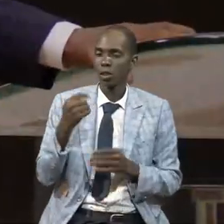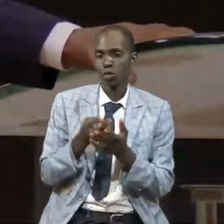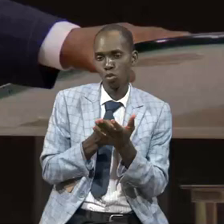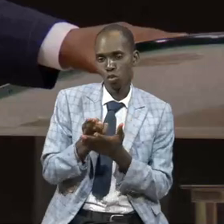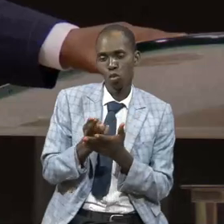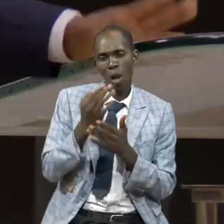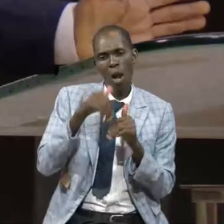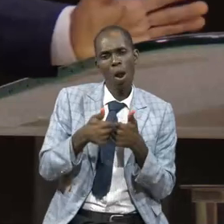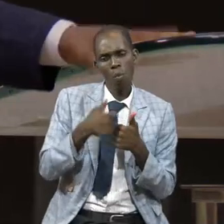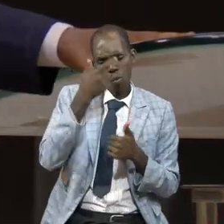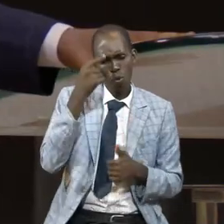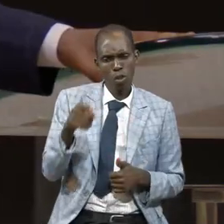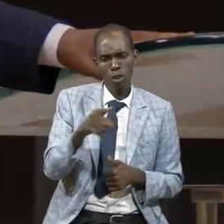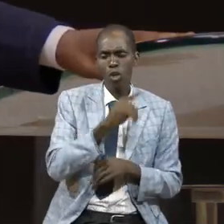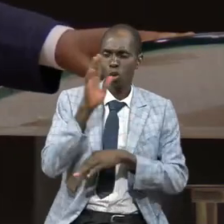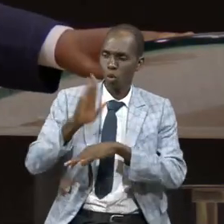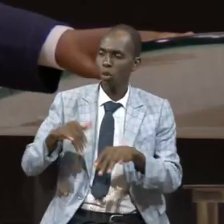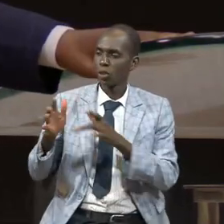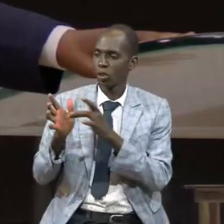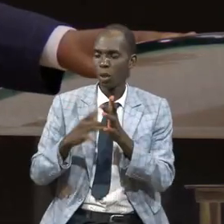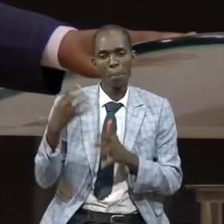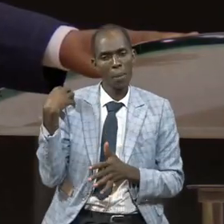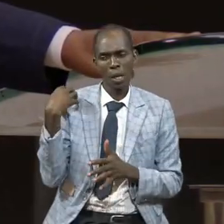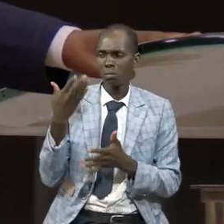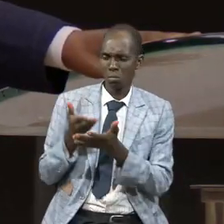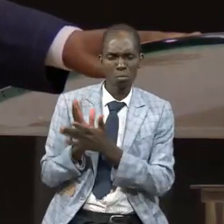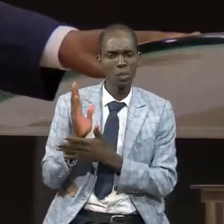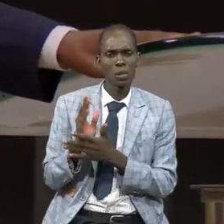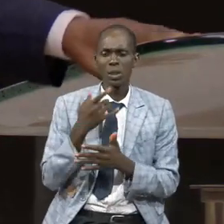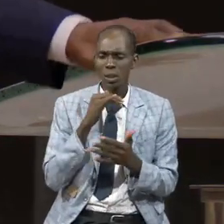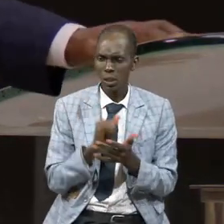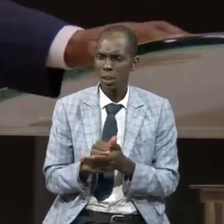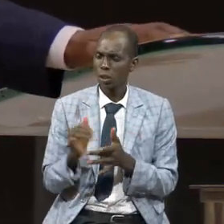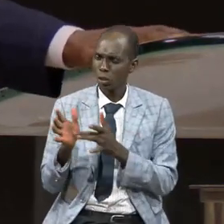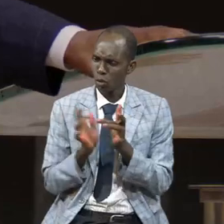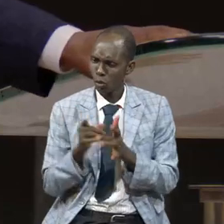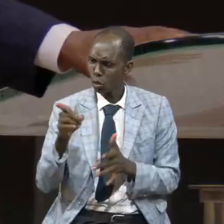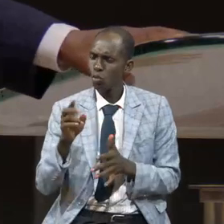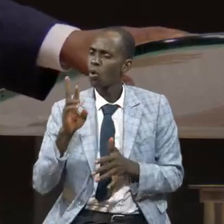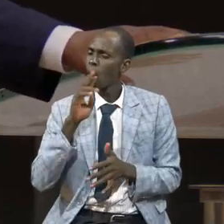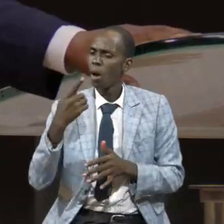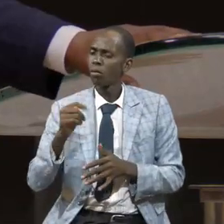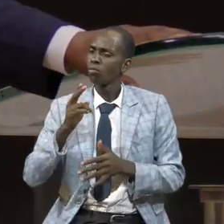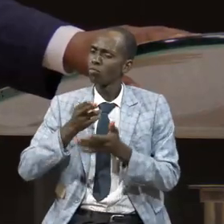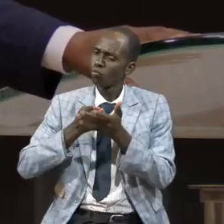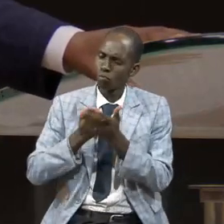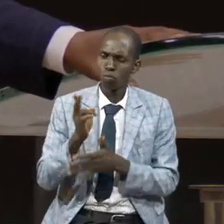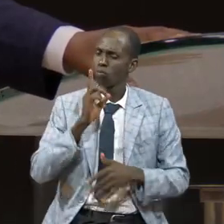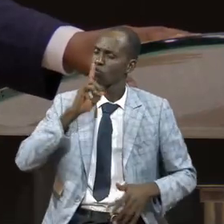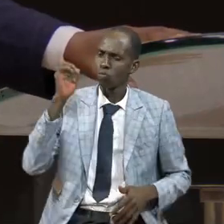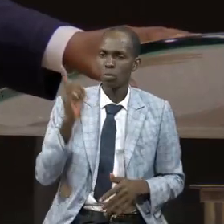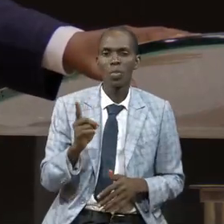le tenter, il dit que, maître, nous savons que tu es vrai. Oui, c'est vrai. C'est ce que Nicodème a dit, que nous savons que tu es